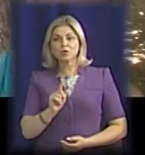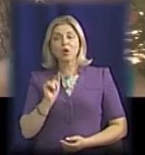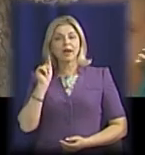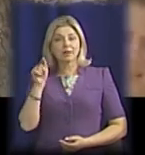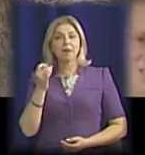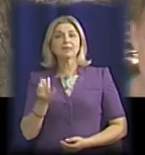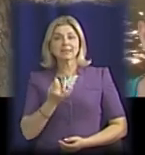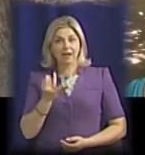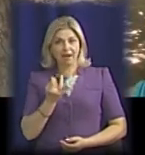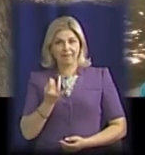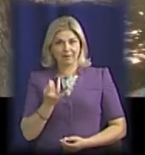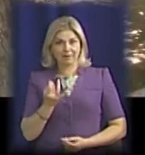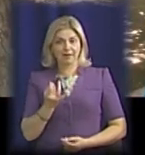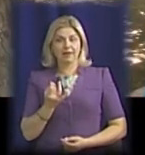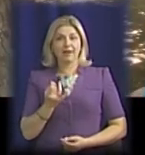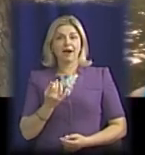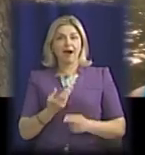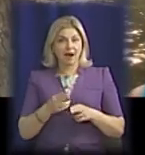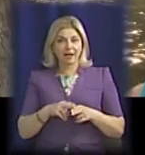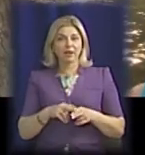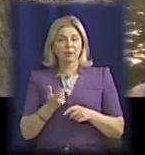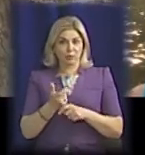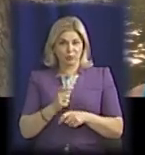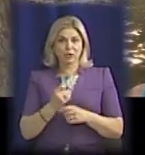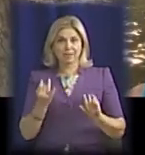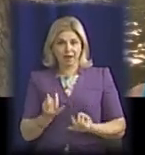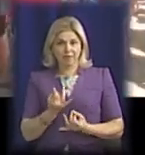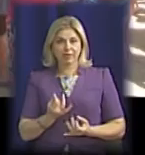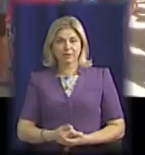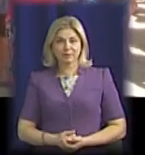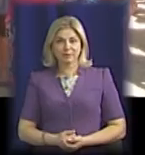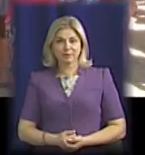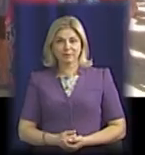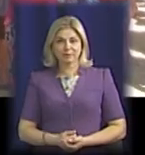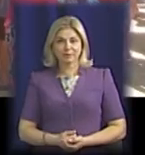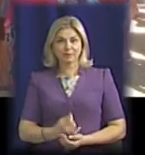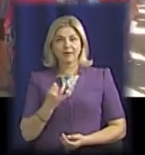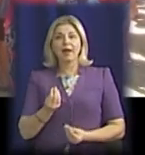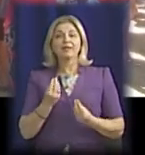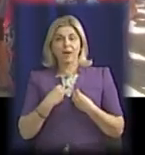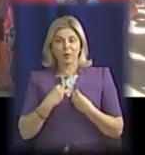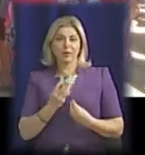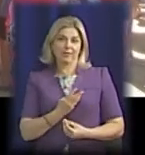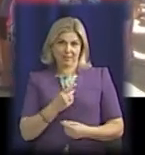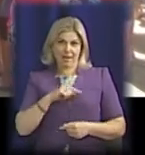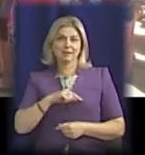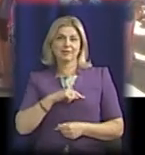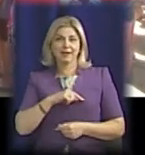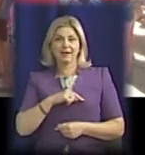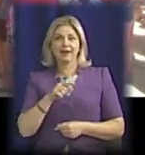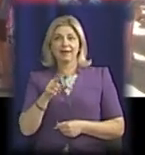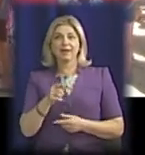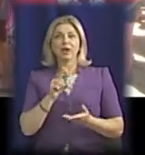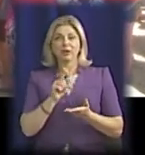цікаві рухи, які дуже зацікавлюють і надають тобі настрій, і ти